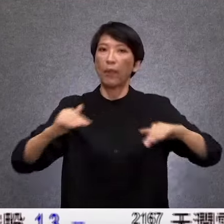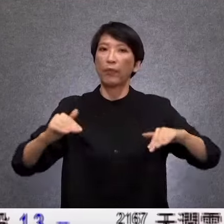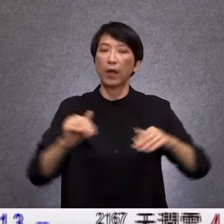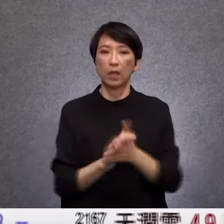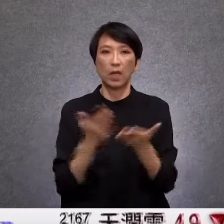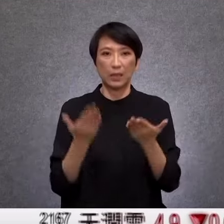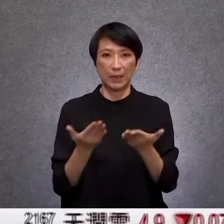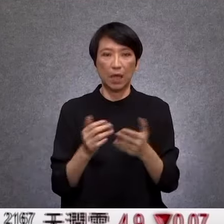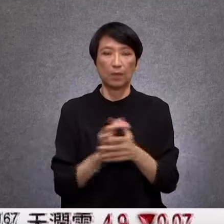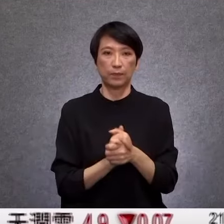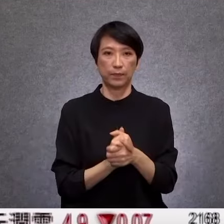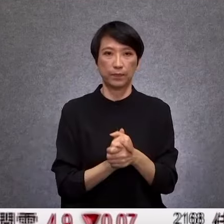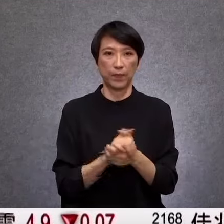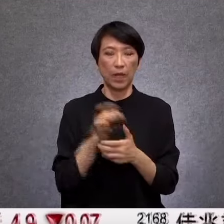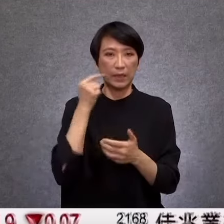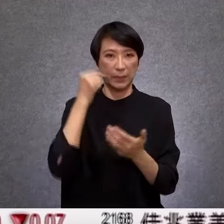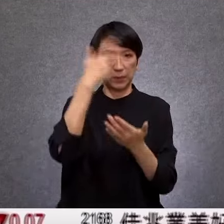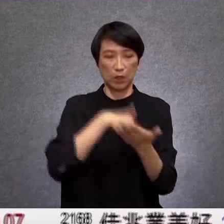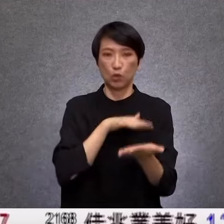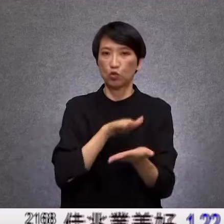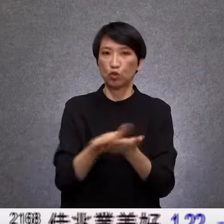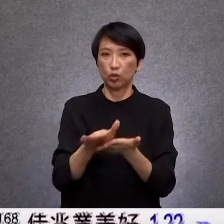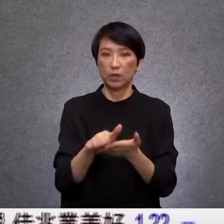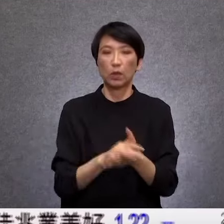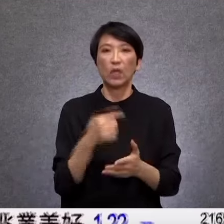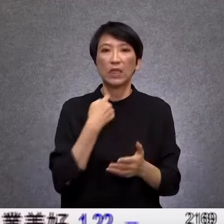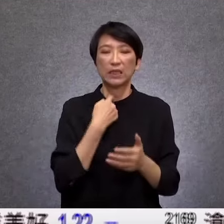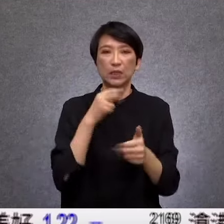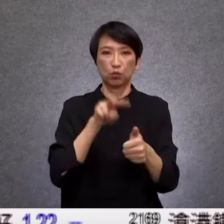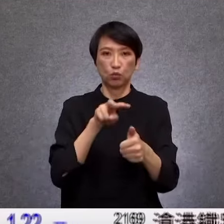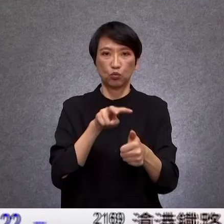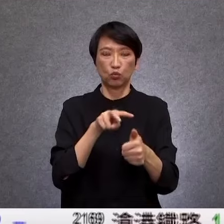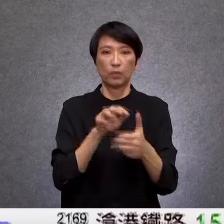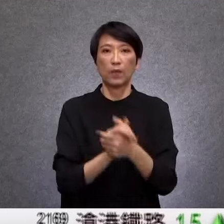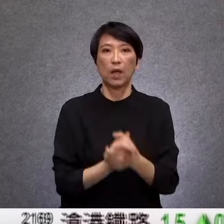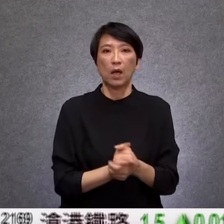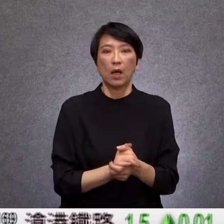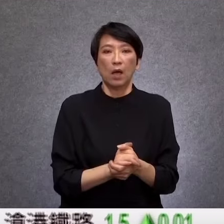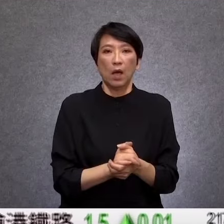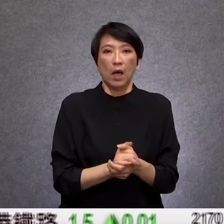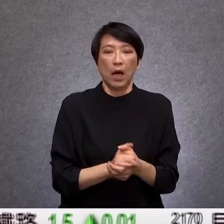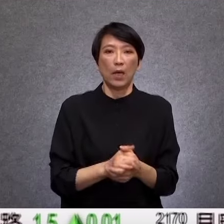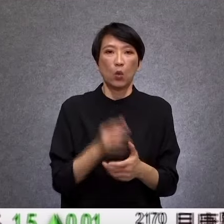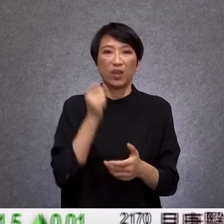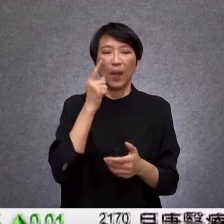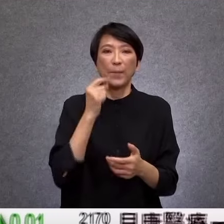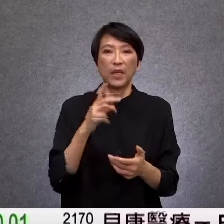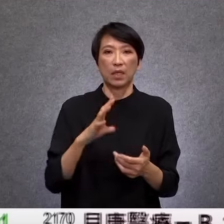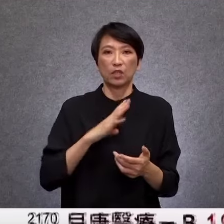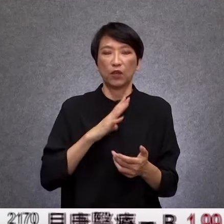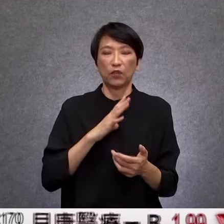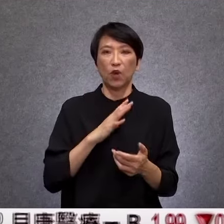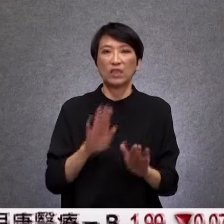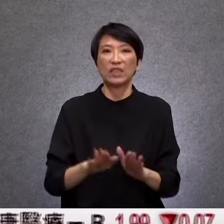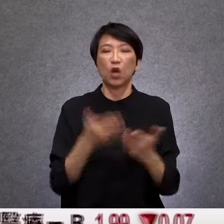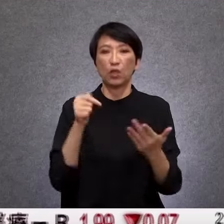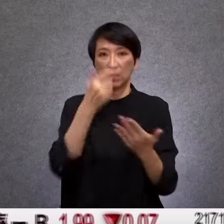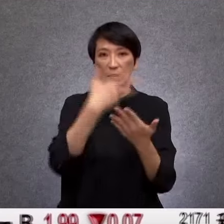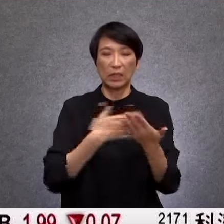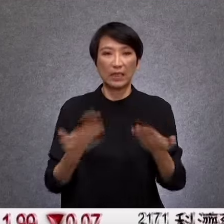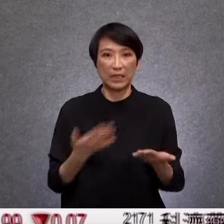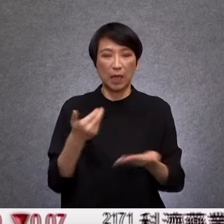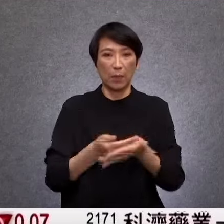又穩定啦。咁咧呢個係一個時候咧，我哋一方面咧撤去啲辣椒，呢啲需求管理措施係非常時期